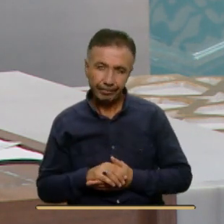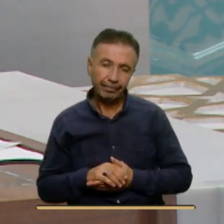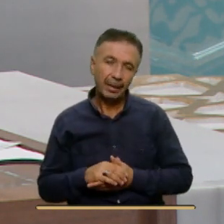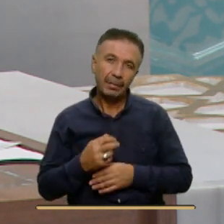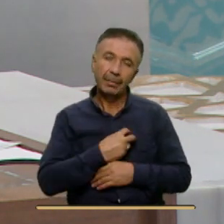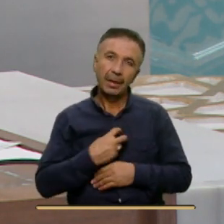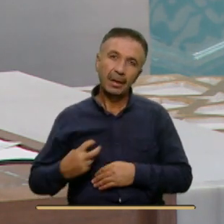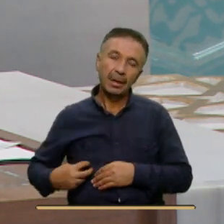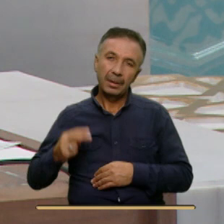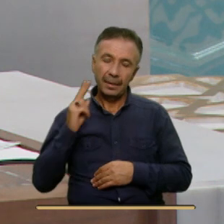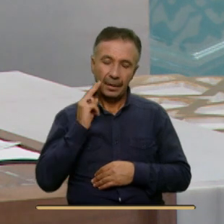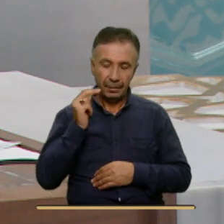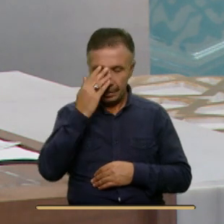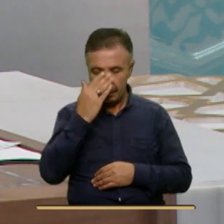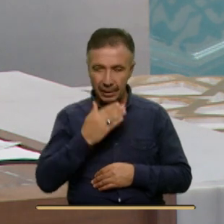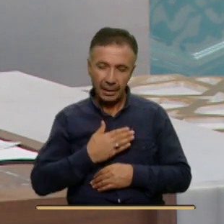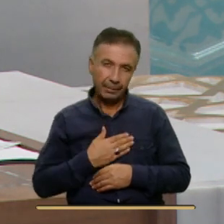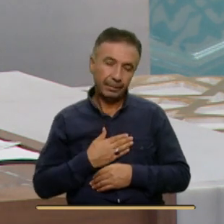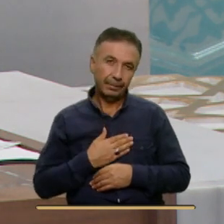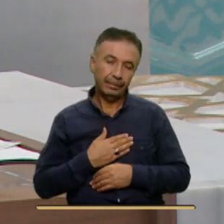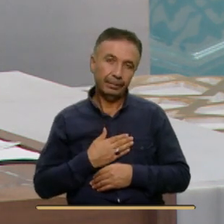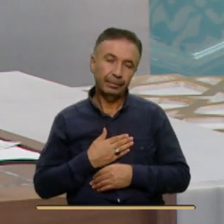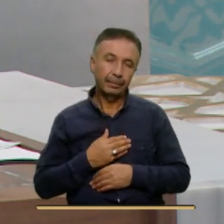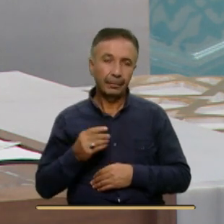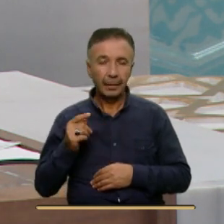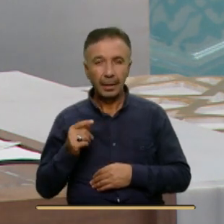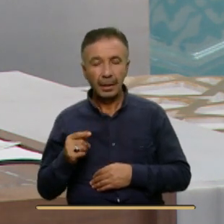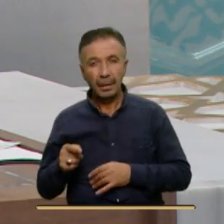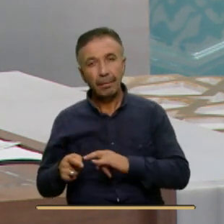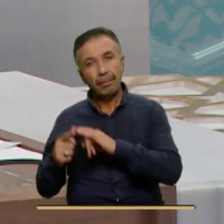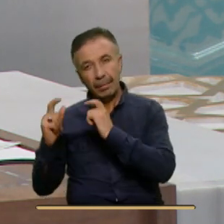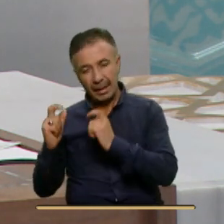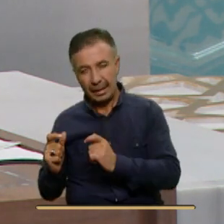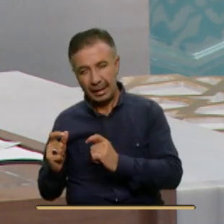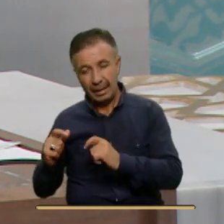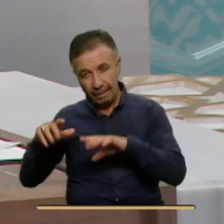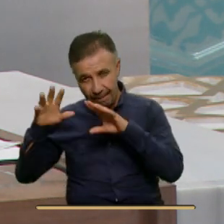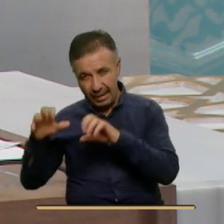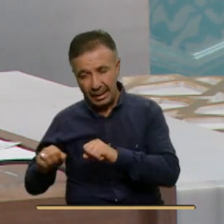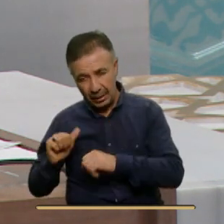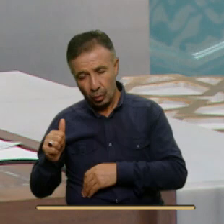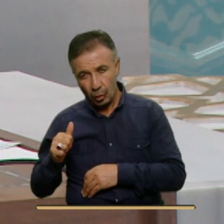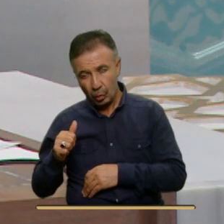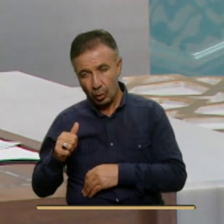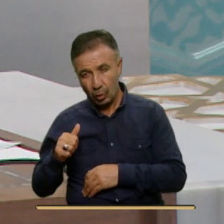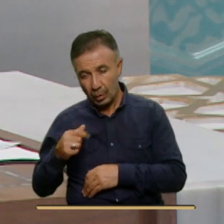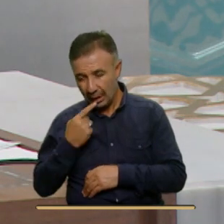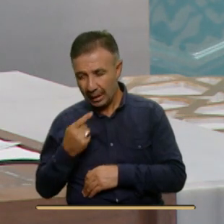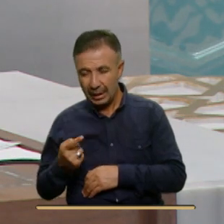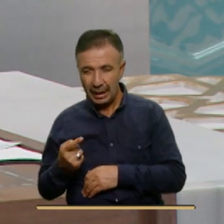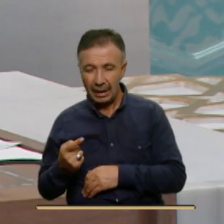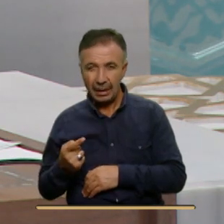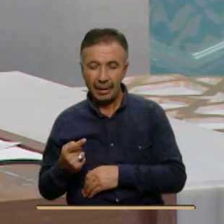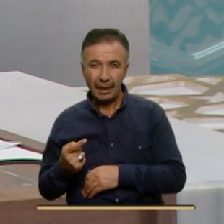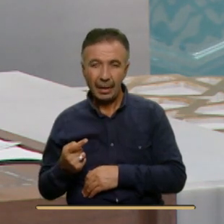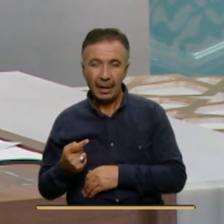Peygamber Efendimiz sallallahu aleyhi ve sellem Mekke'yi fethettiği gün söylediği ve vaazımın da başında ifade ettiğim